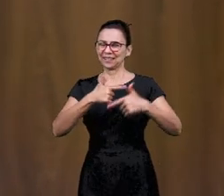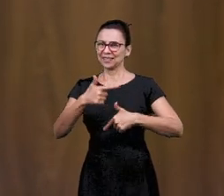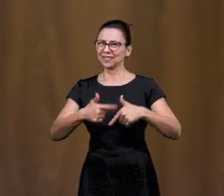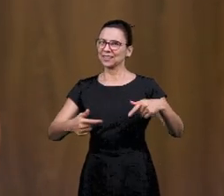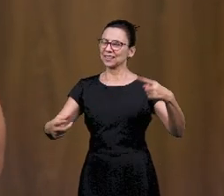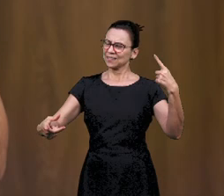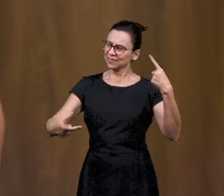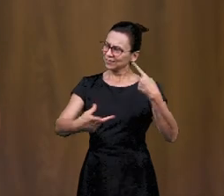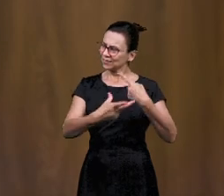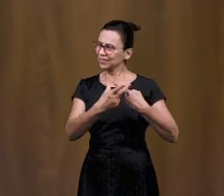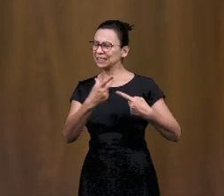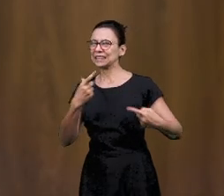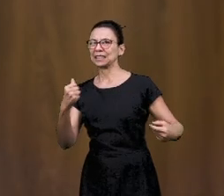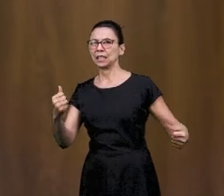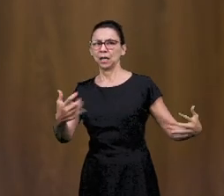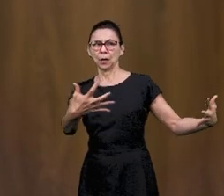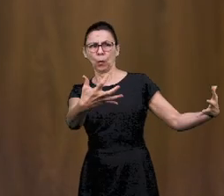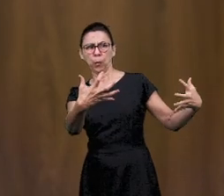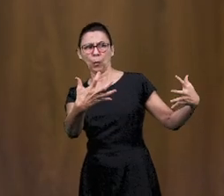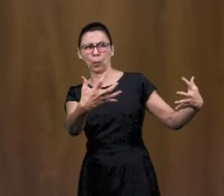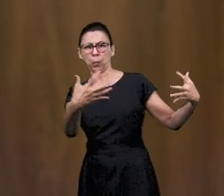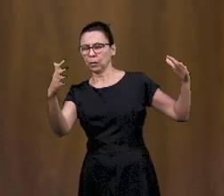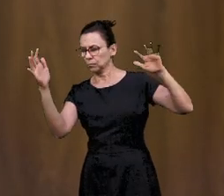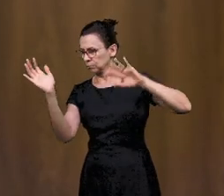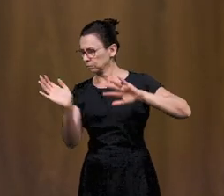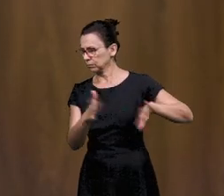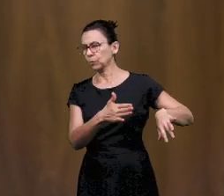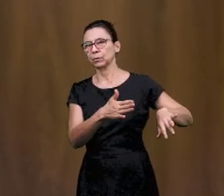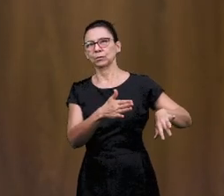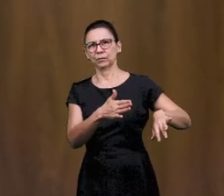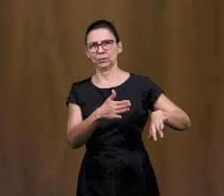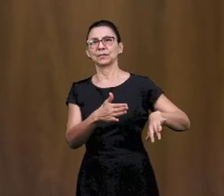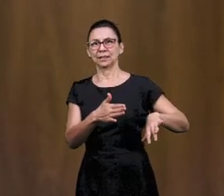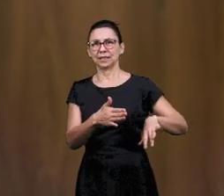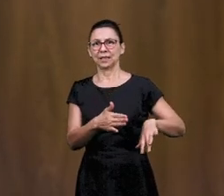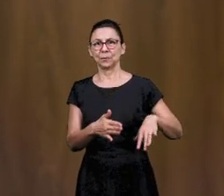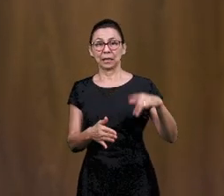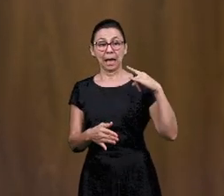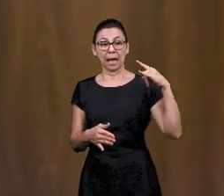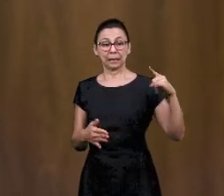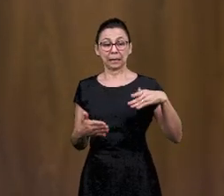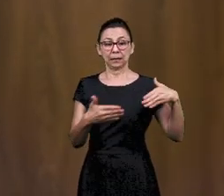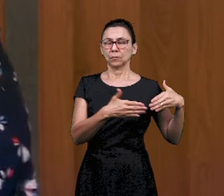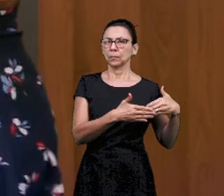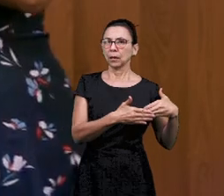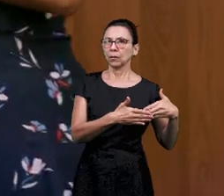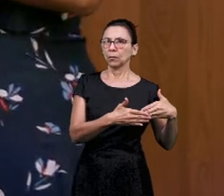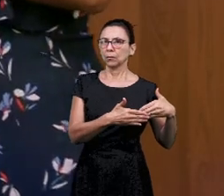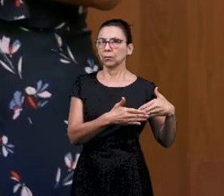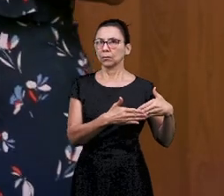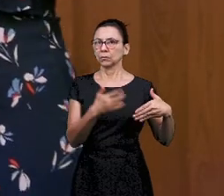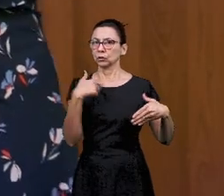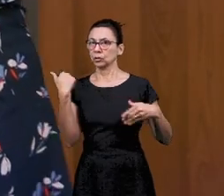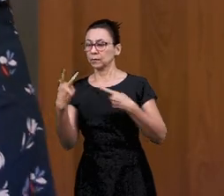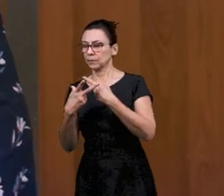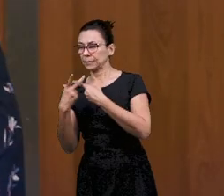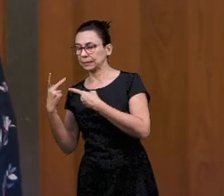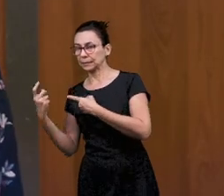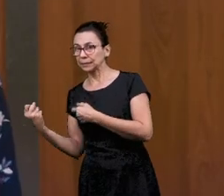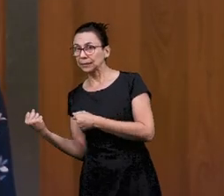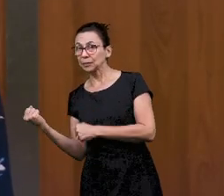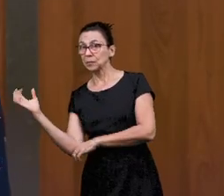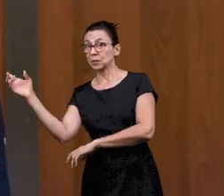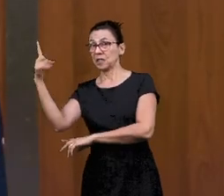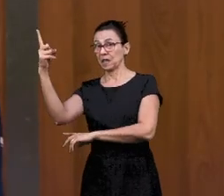contre nous et essayent de nous enlever du chemin du salut. David, il était un homme de